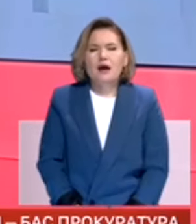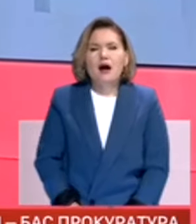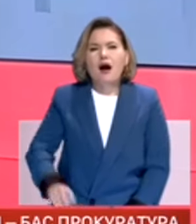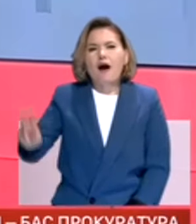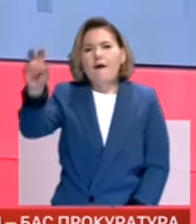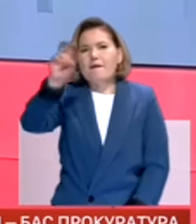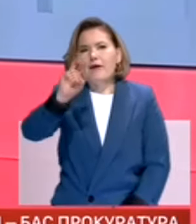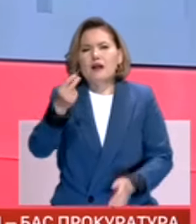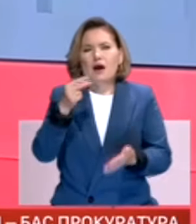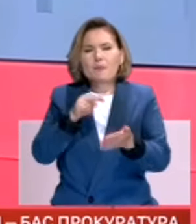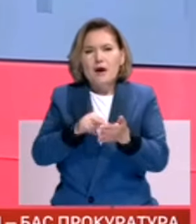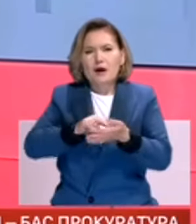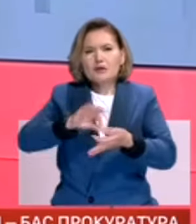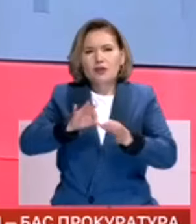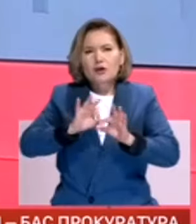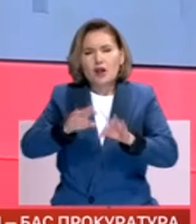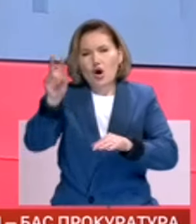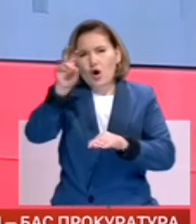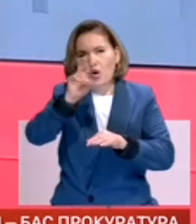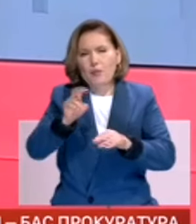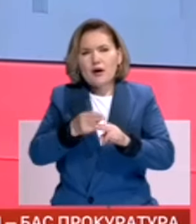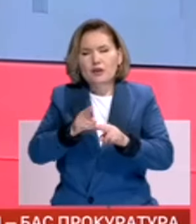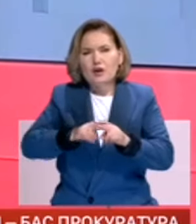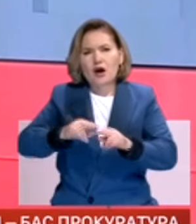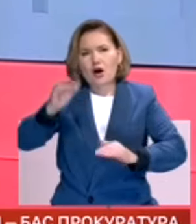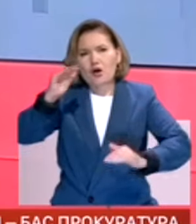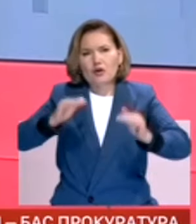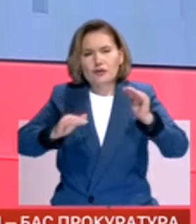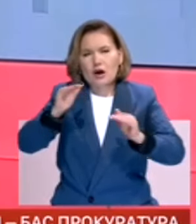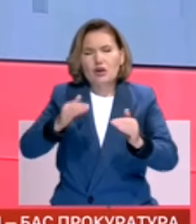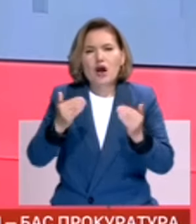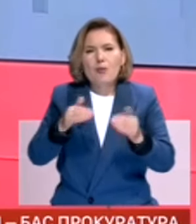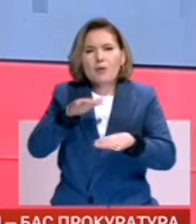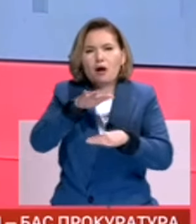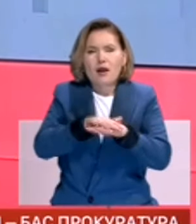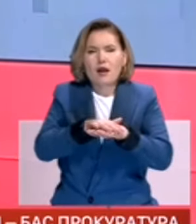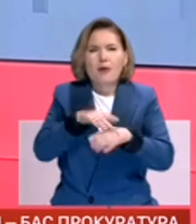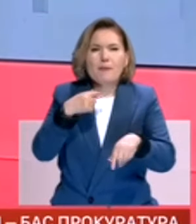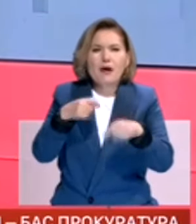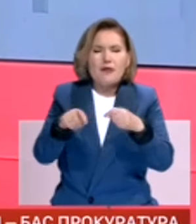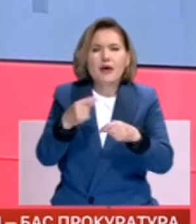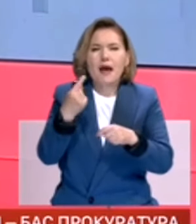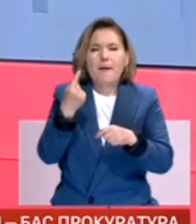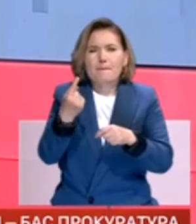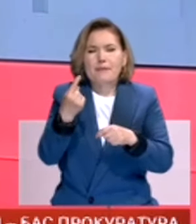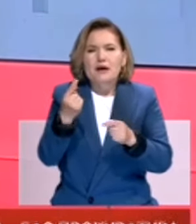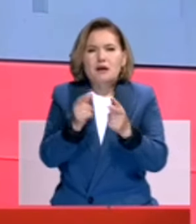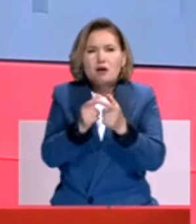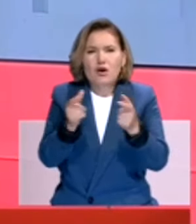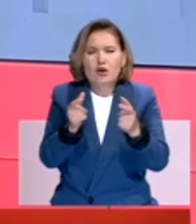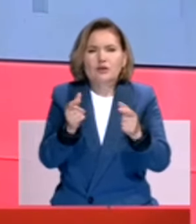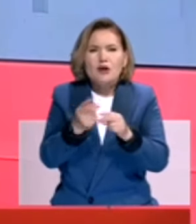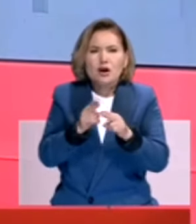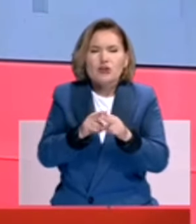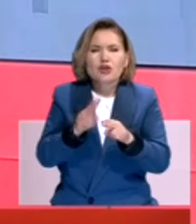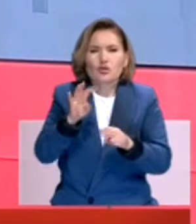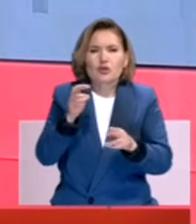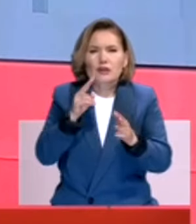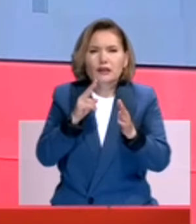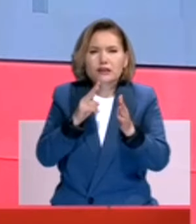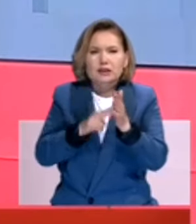Валюта бағамына тоқталайық. Доллар құбылып тұр. Бүгін қор нарығындағы бір көк қағаздың құны 474 теңге болса,